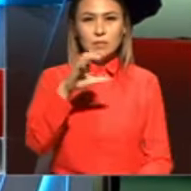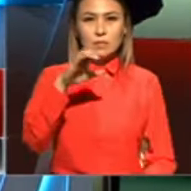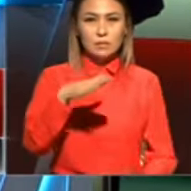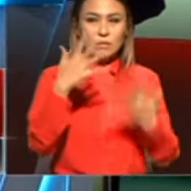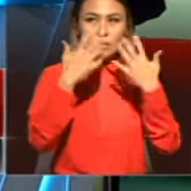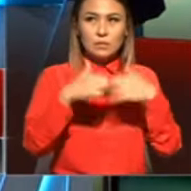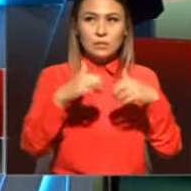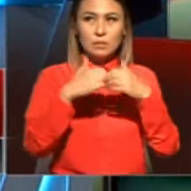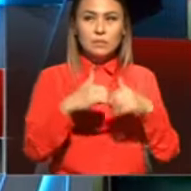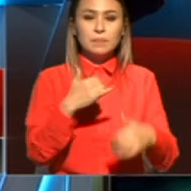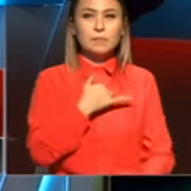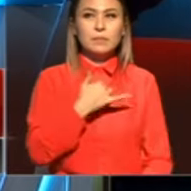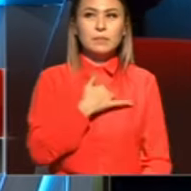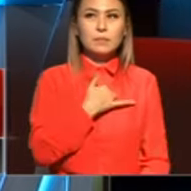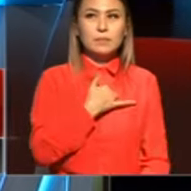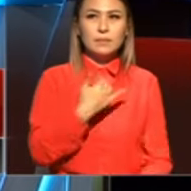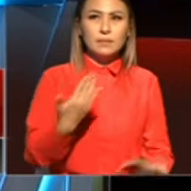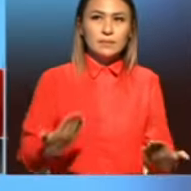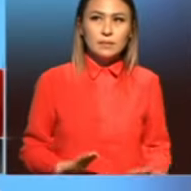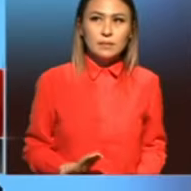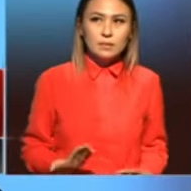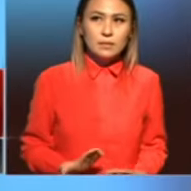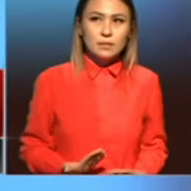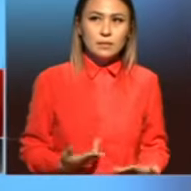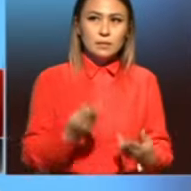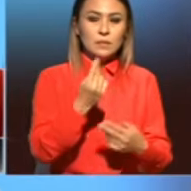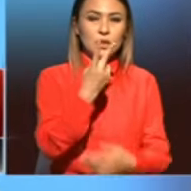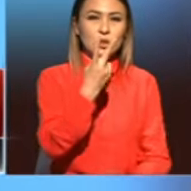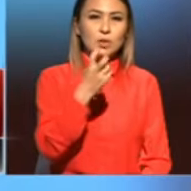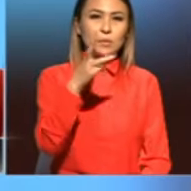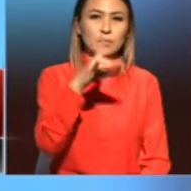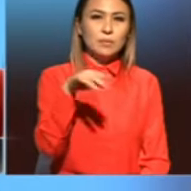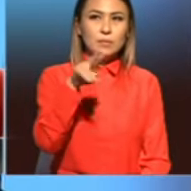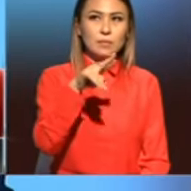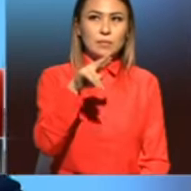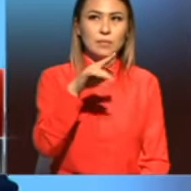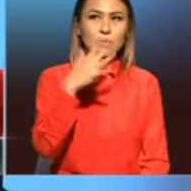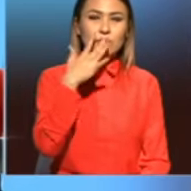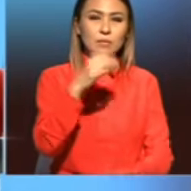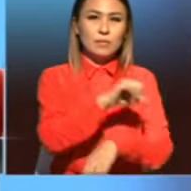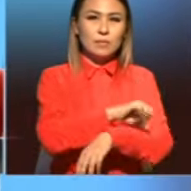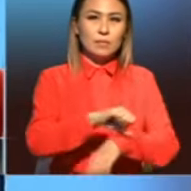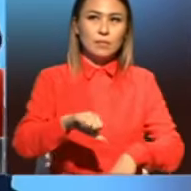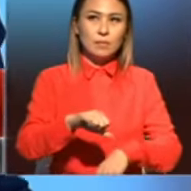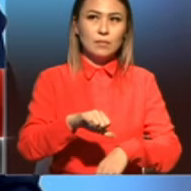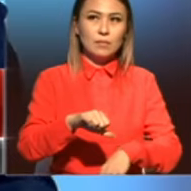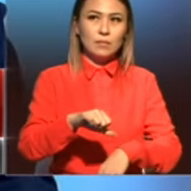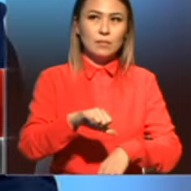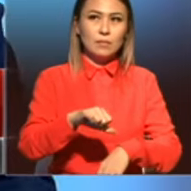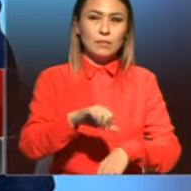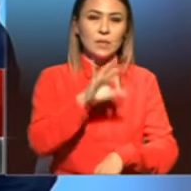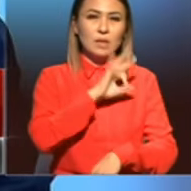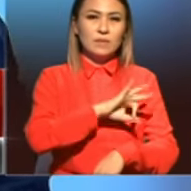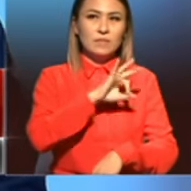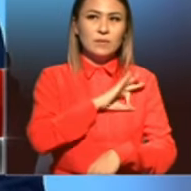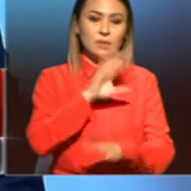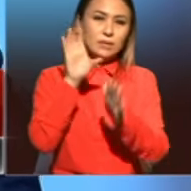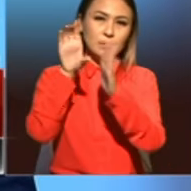қарасаңыз, бізден тұрғындардың ақшасының өзі 200 миллиардқа шейін шетелге шығып кетеді, шетелдің жаңағы активтеріне